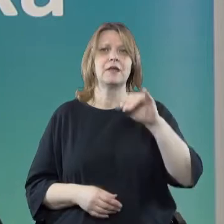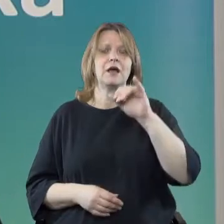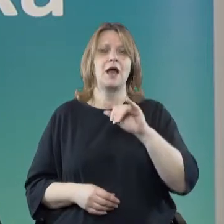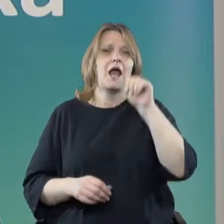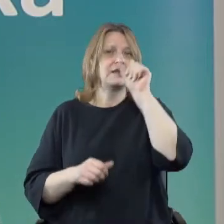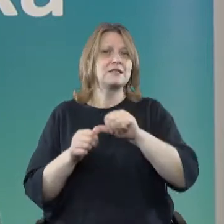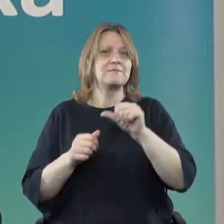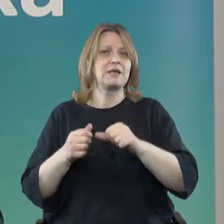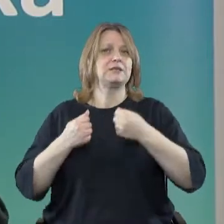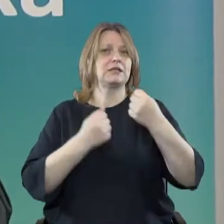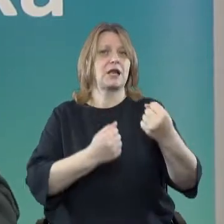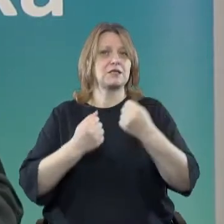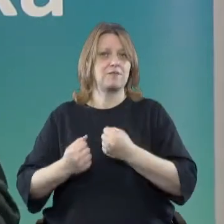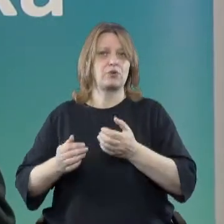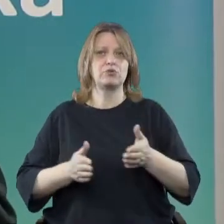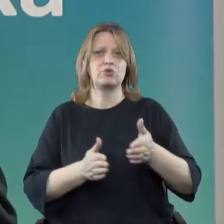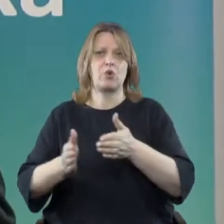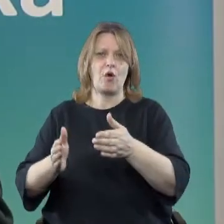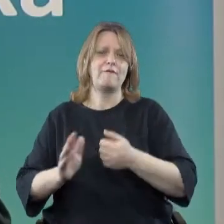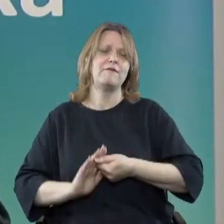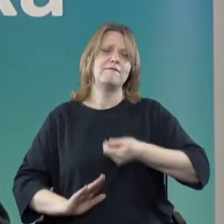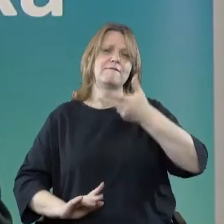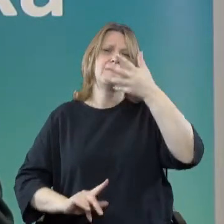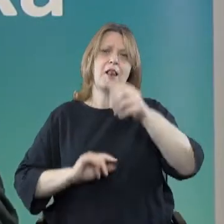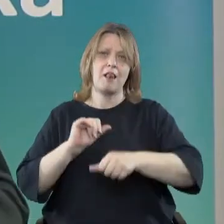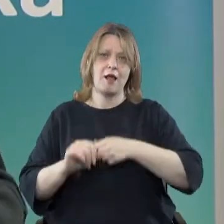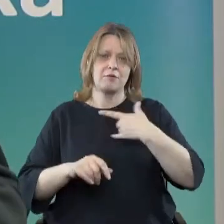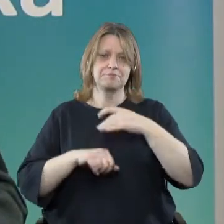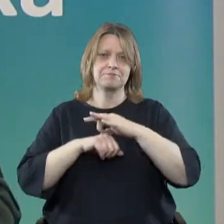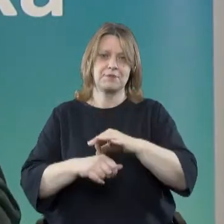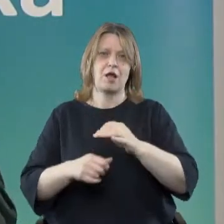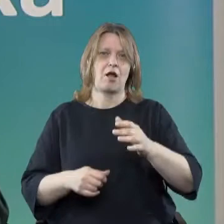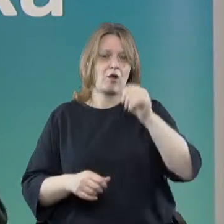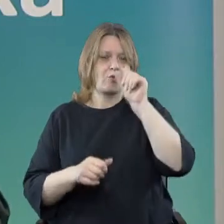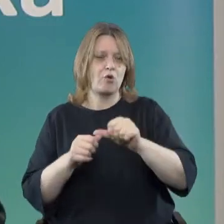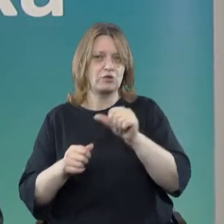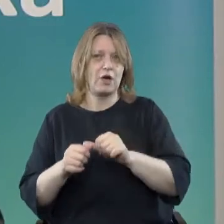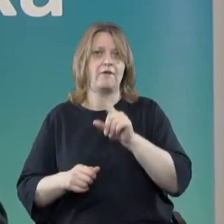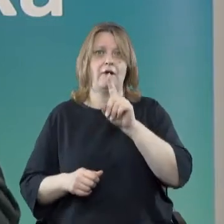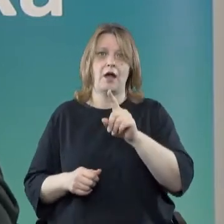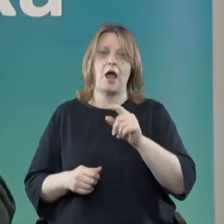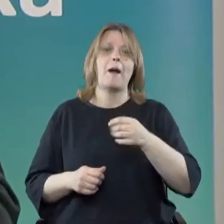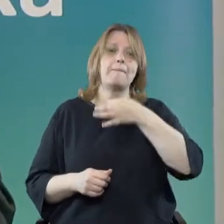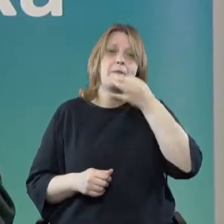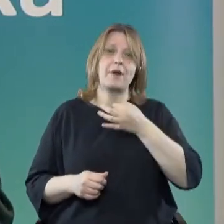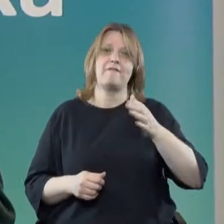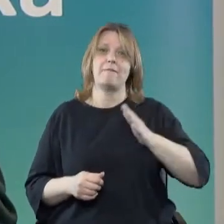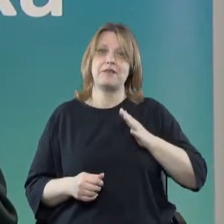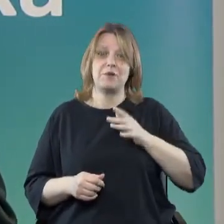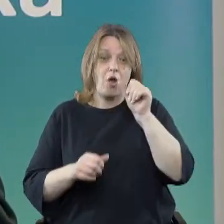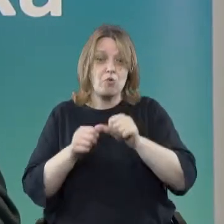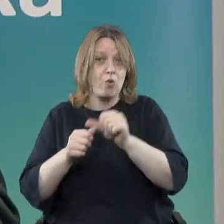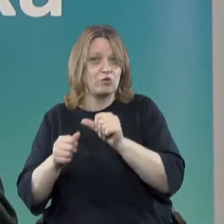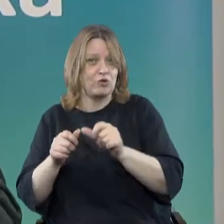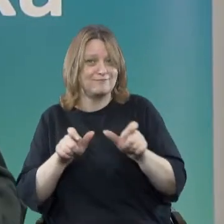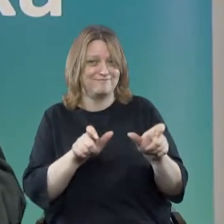lat jest na drogach, od lat prowadzimy kontrole, ale poprawa bezpieczeństwa to nie tylko kontrole, to również edukacja.